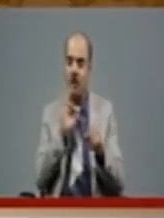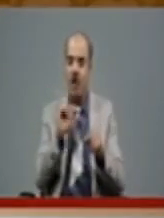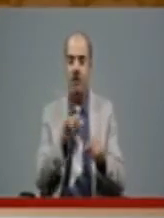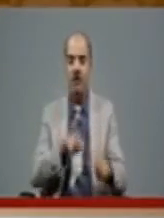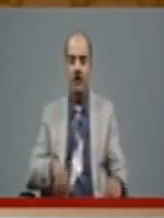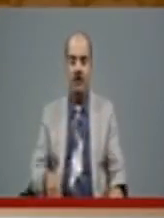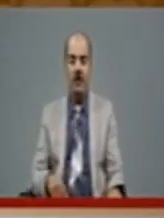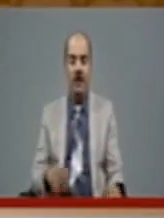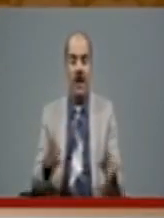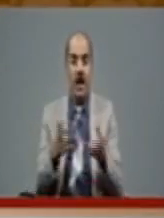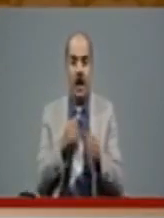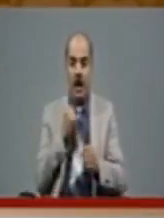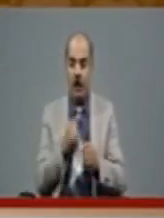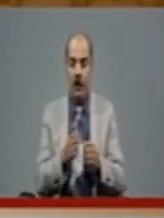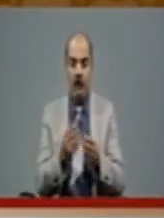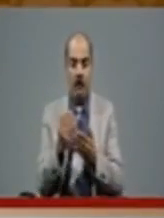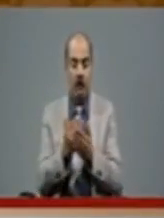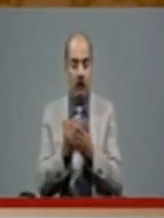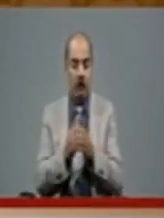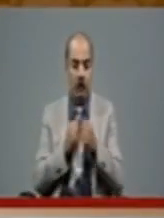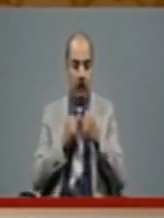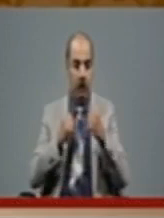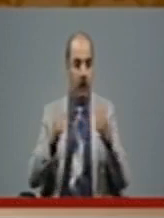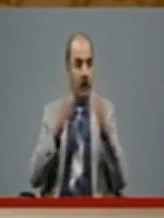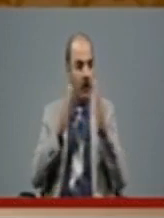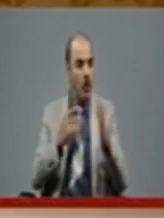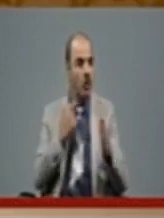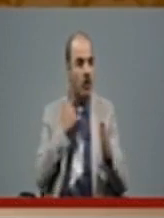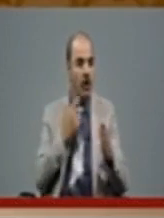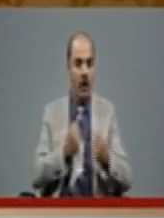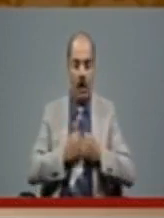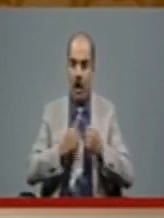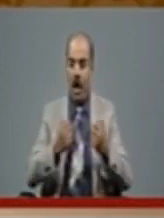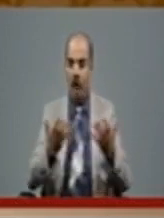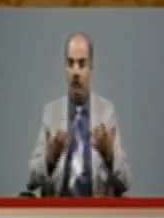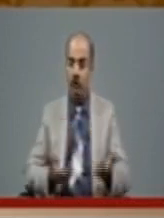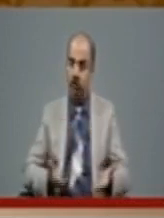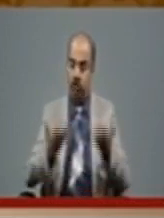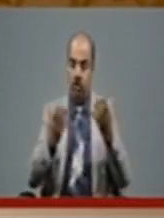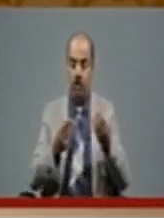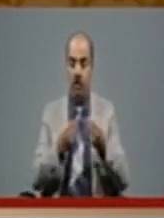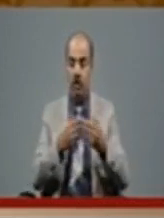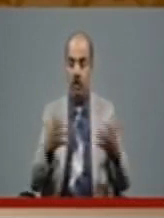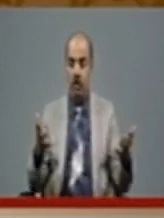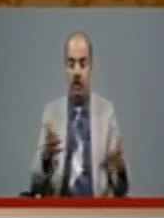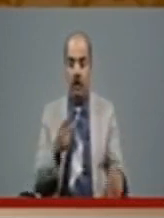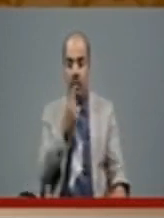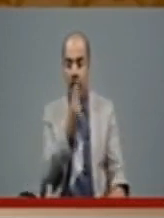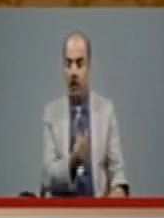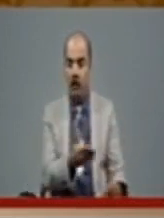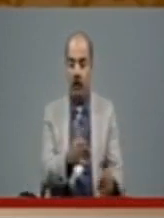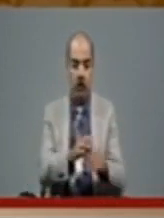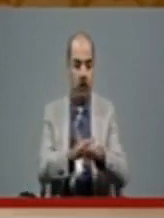على قدرات اقتصادية هائلة، بنتكلم على موارد طبيعية ضخمة